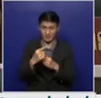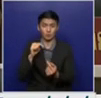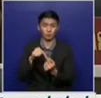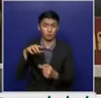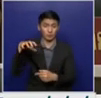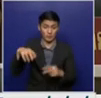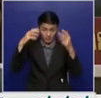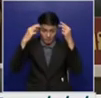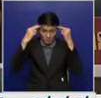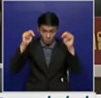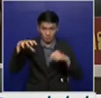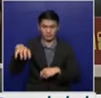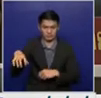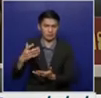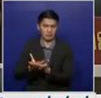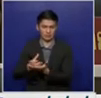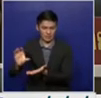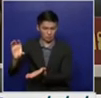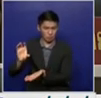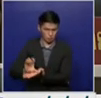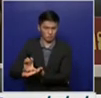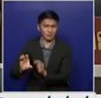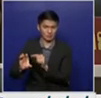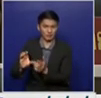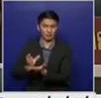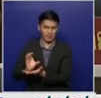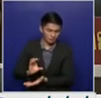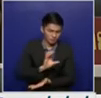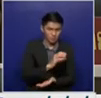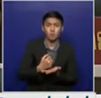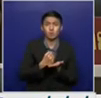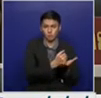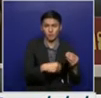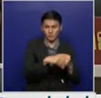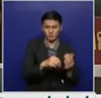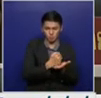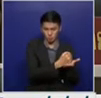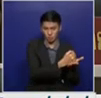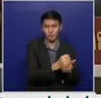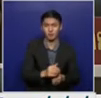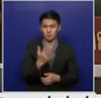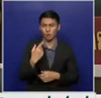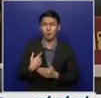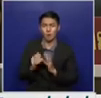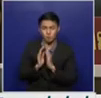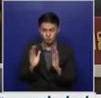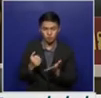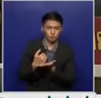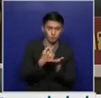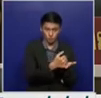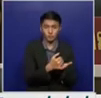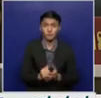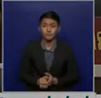ครับได้โปรดนำเงินกองทุนช่วยเหลือผู้ประสบภัยได้มาช่วยเหลือเพิ่มเติมให้กับพี่น้องประชาชนด้วยจะเป็นการขอบพระคุณอย่างสูง